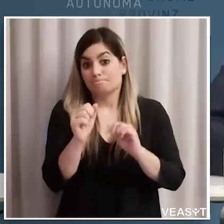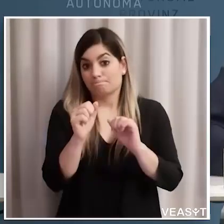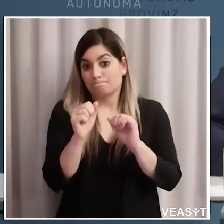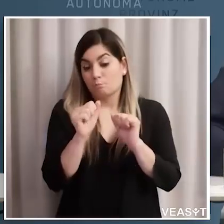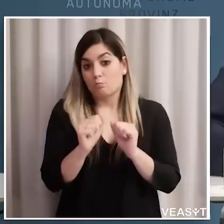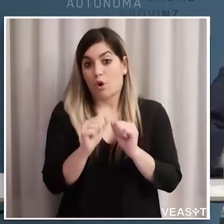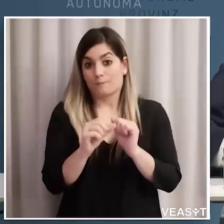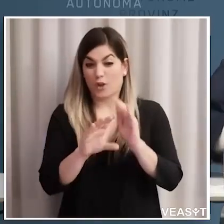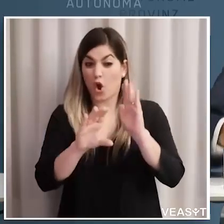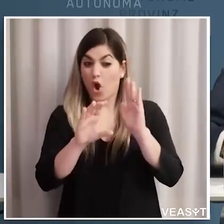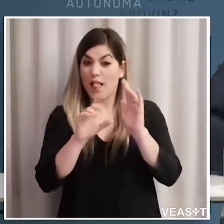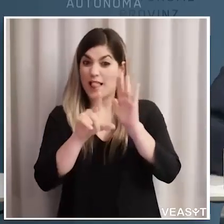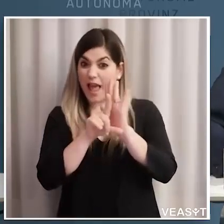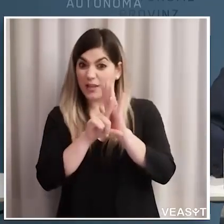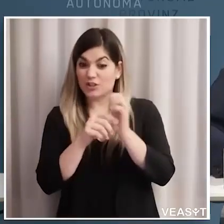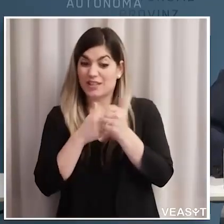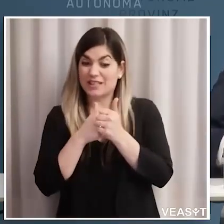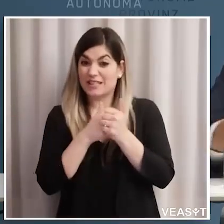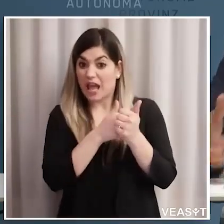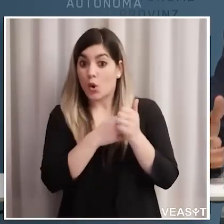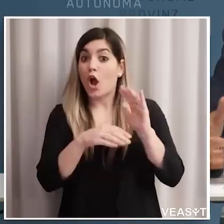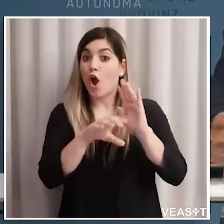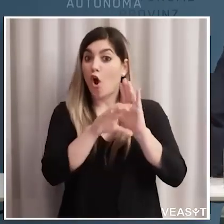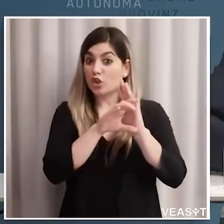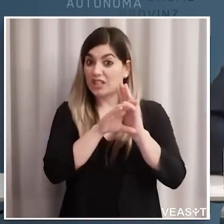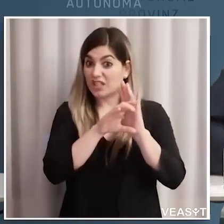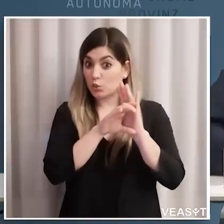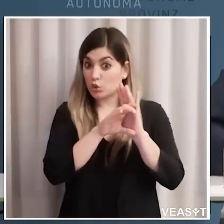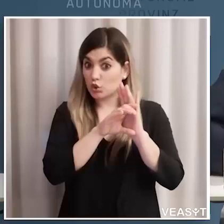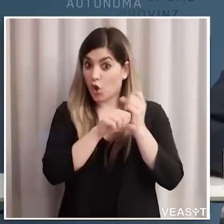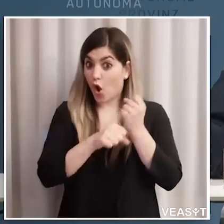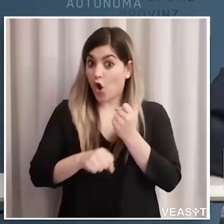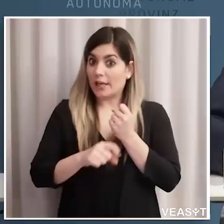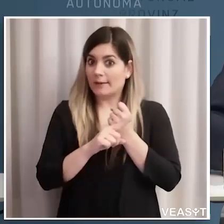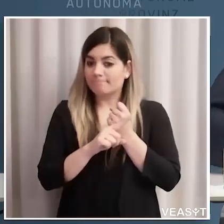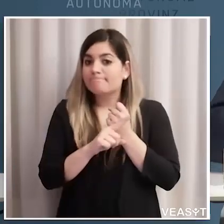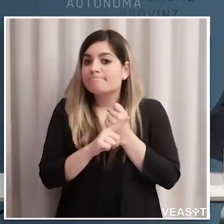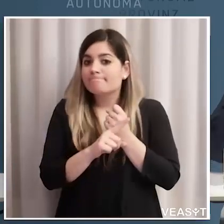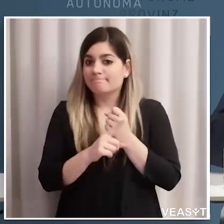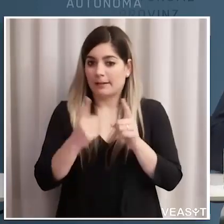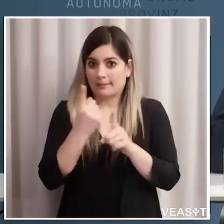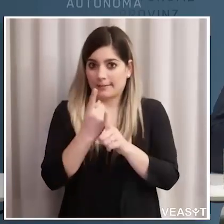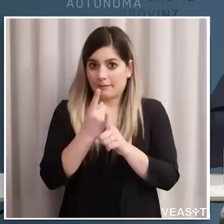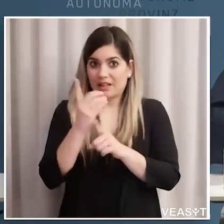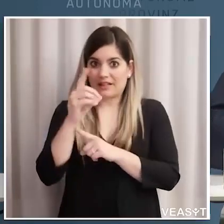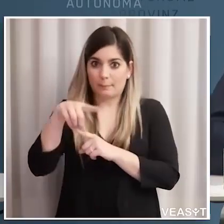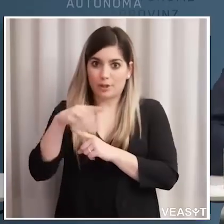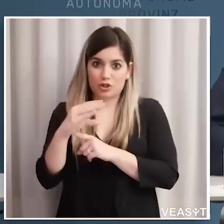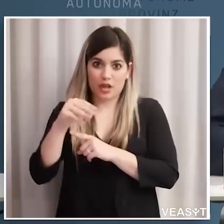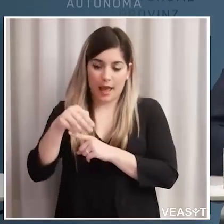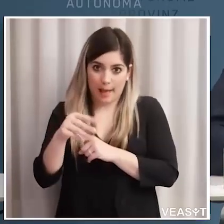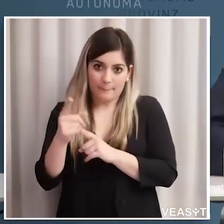costituzionale di questa legge, perché qualcuno ha discusso, no? Come si discute anche adesso sulla legittimità dei DPCM in questa seconda fase,